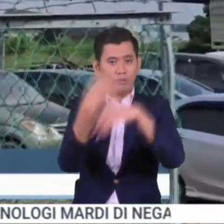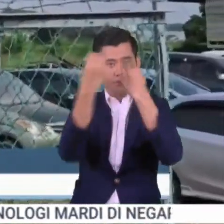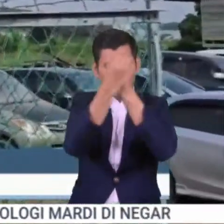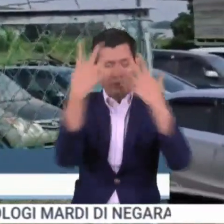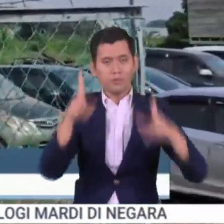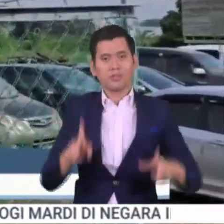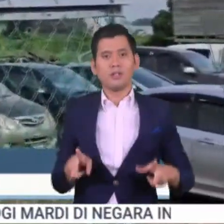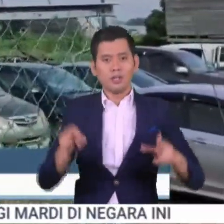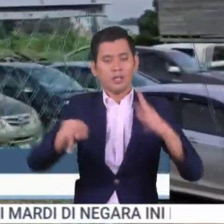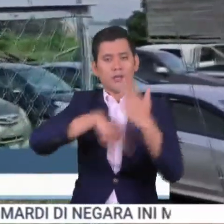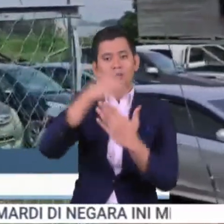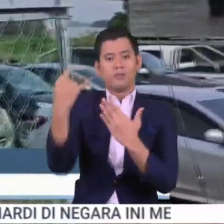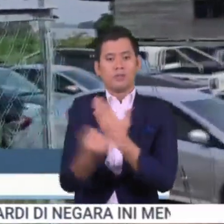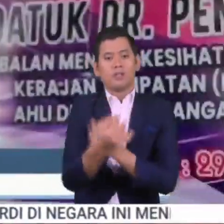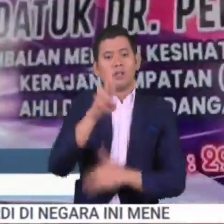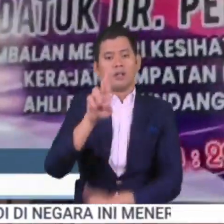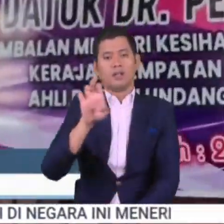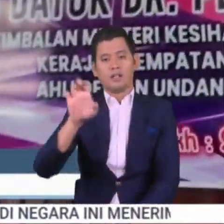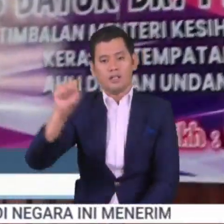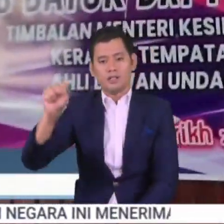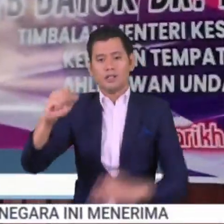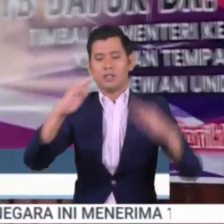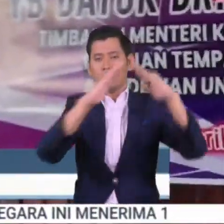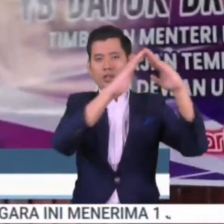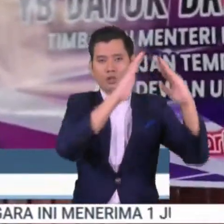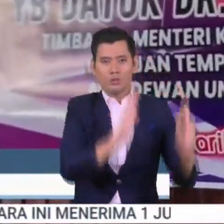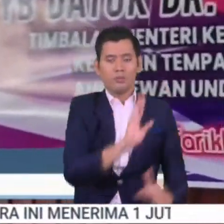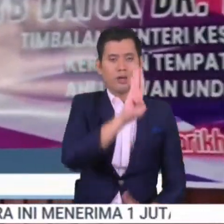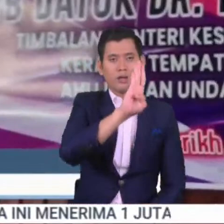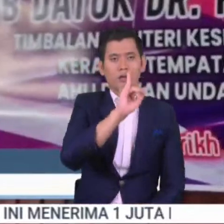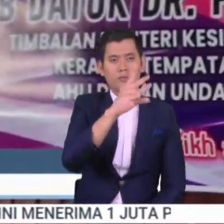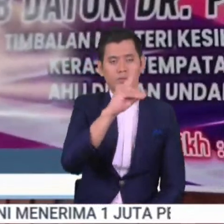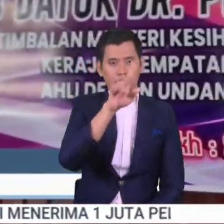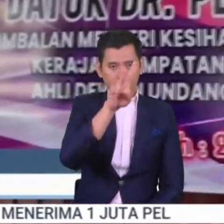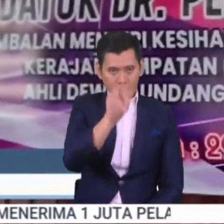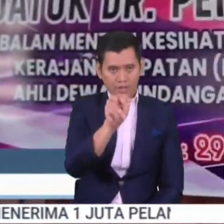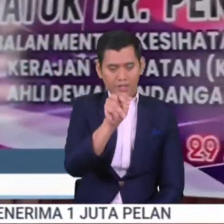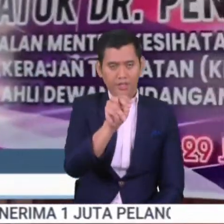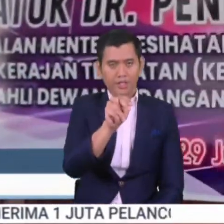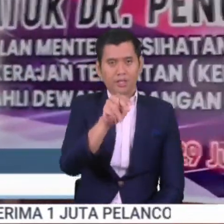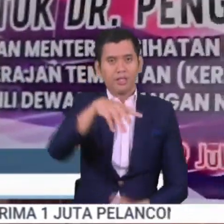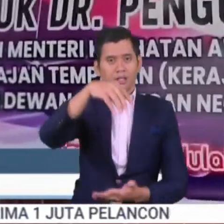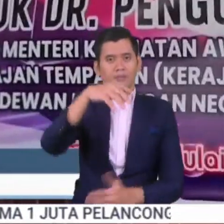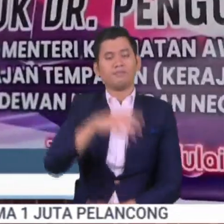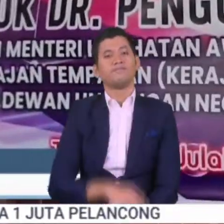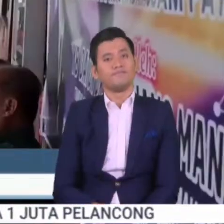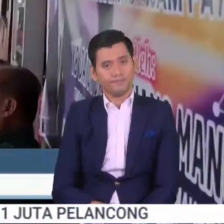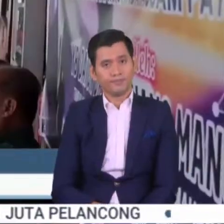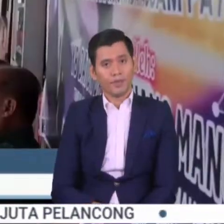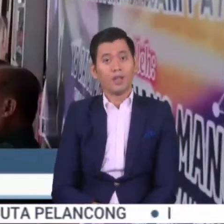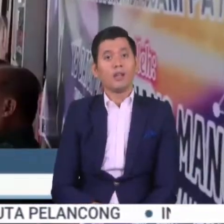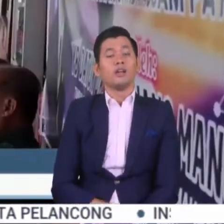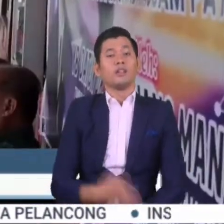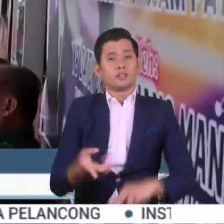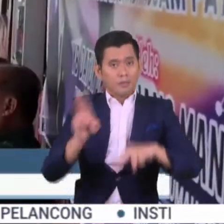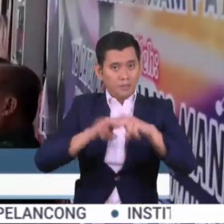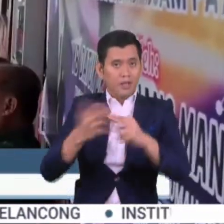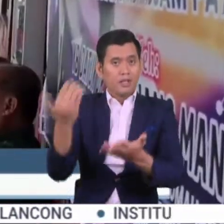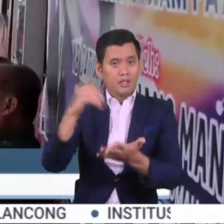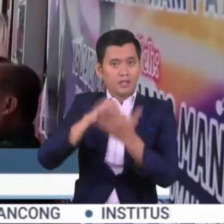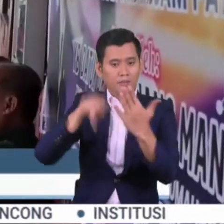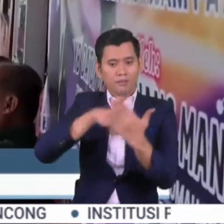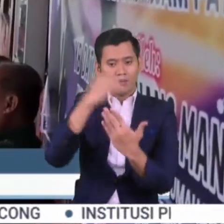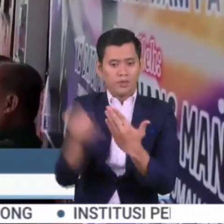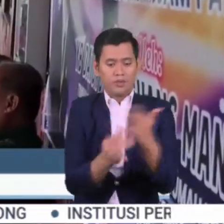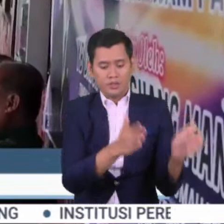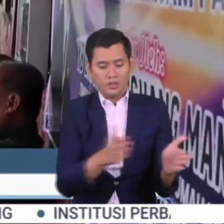semasa merasmikan projek RES di Rumah Budin Anak Sandai, Asam Paya, Hilir, Marudi. Beliau menambah projek ini adalah strategi